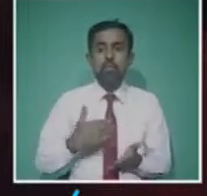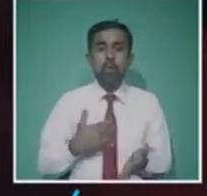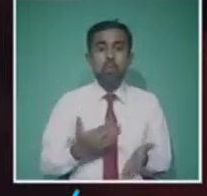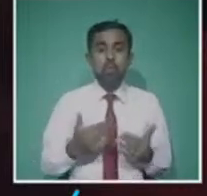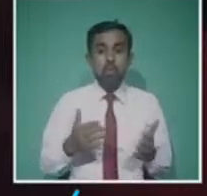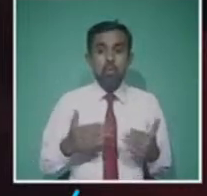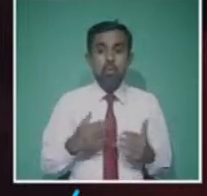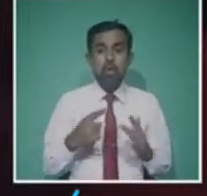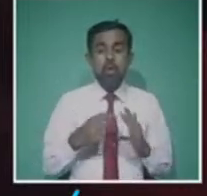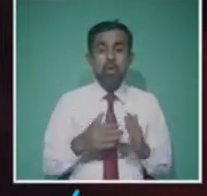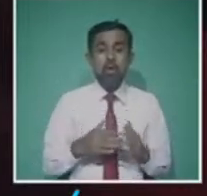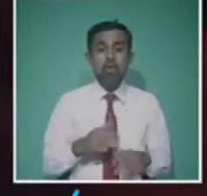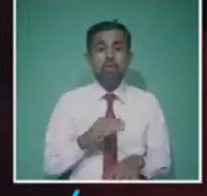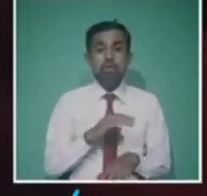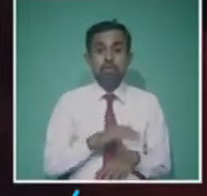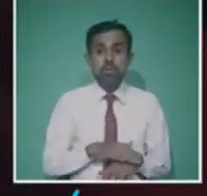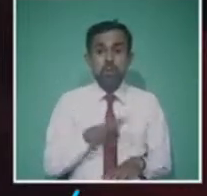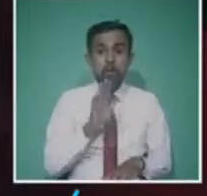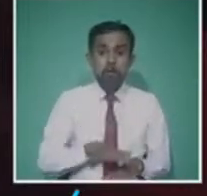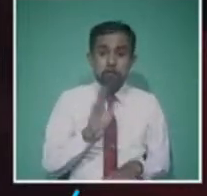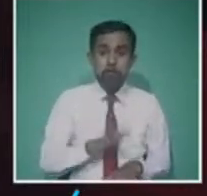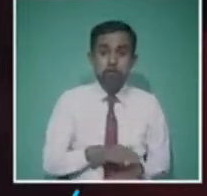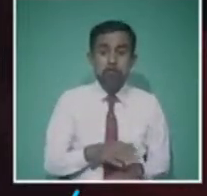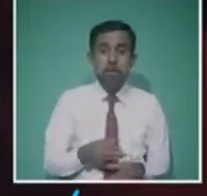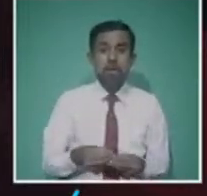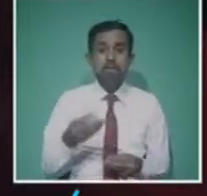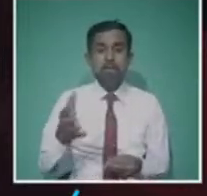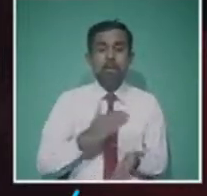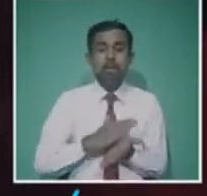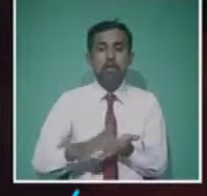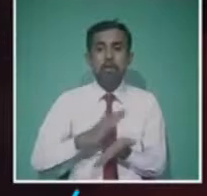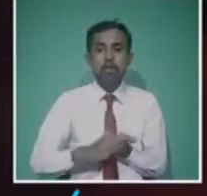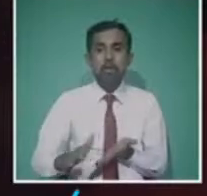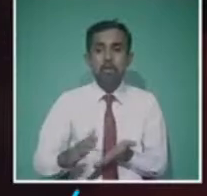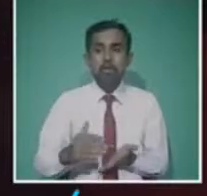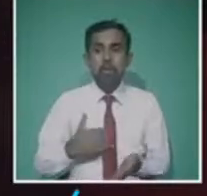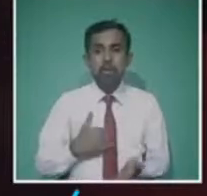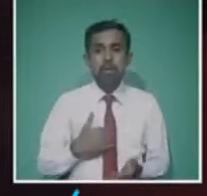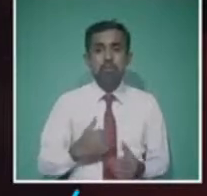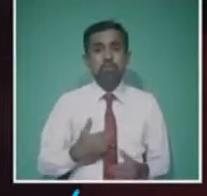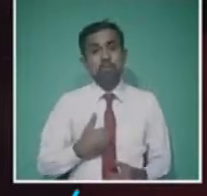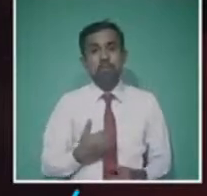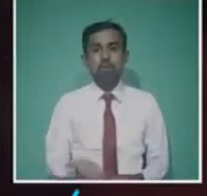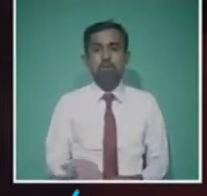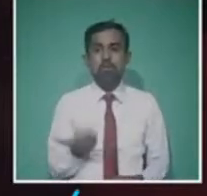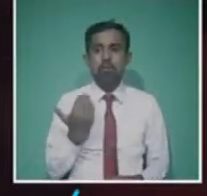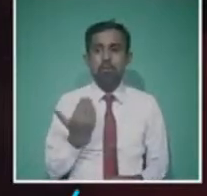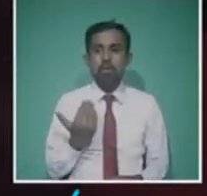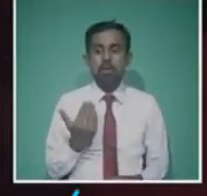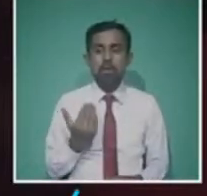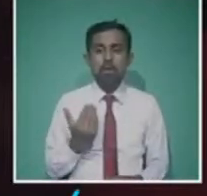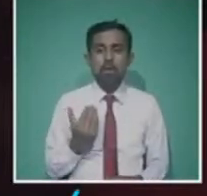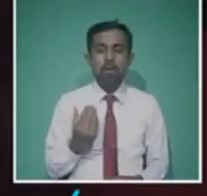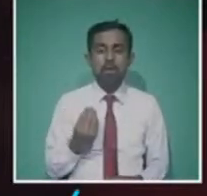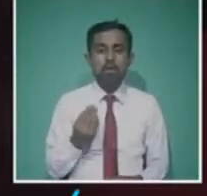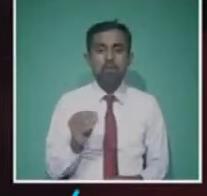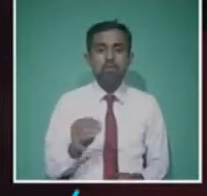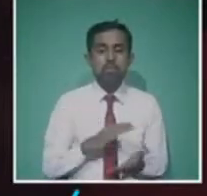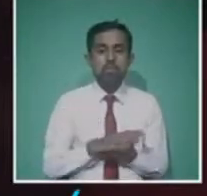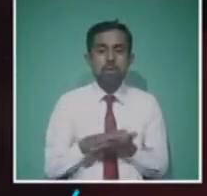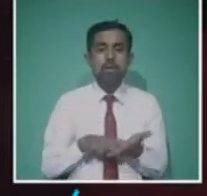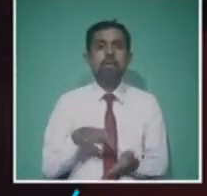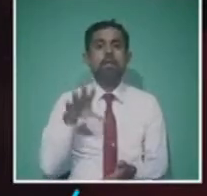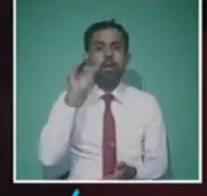ටිකක් හයියෙන් තට්ටු කළා මේසර තට්ටු කළා ඒ ලබා දෙන සහන වලට අපිත් උද්‍යෝගයපත් කරා. නමුත් අපි මේක තේරුම් ගන්න ඕනේ